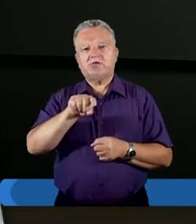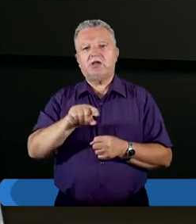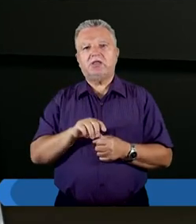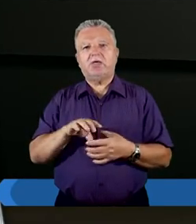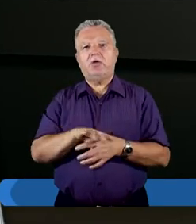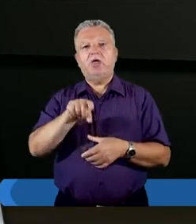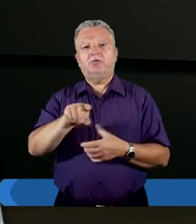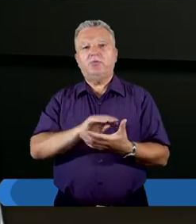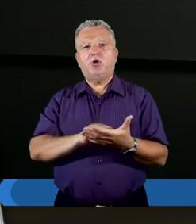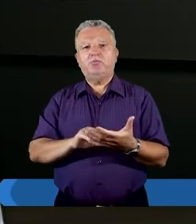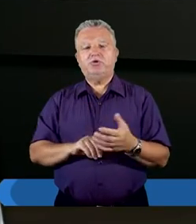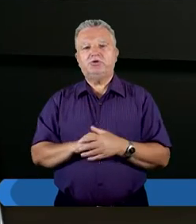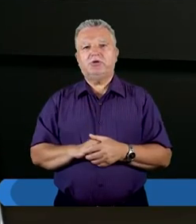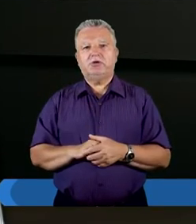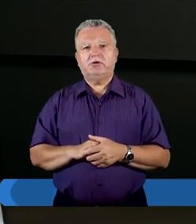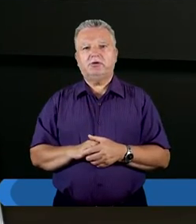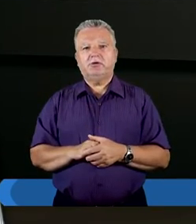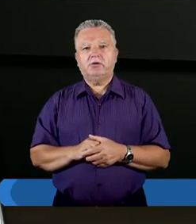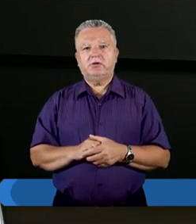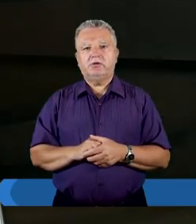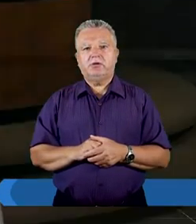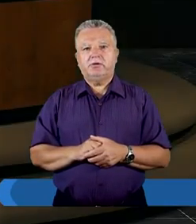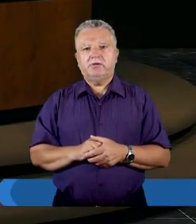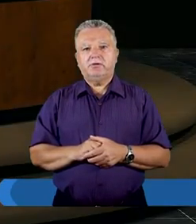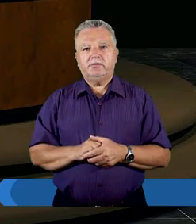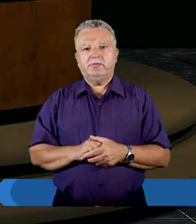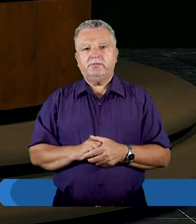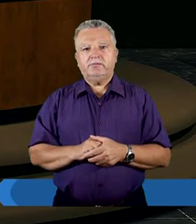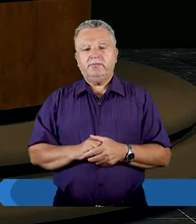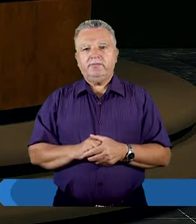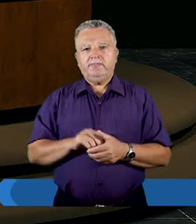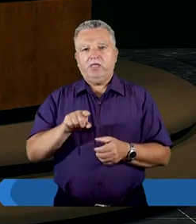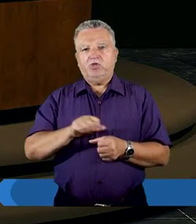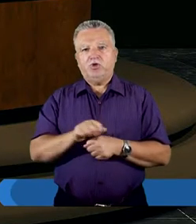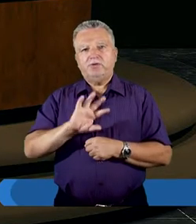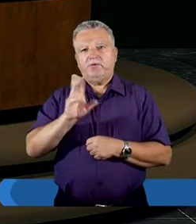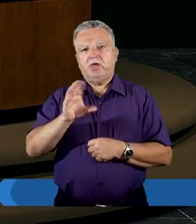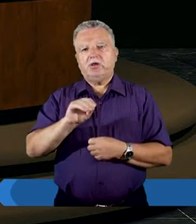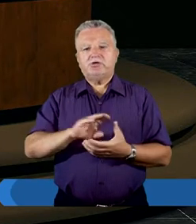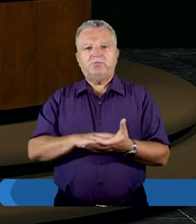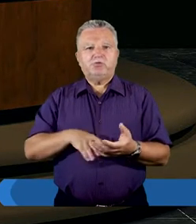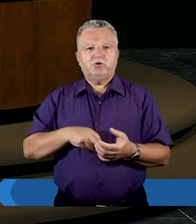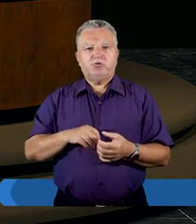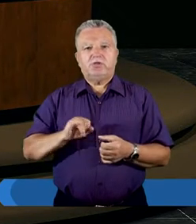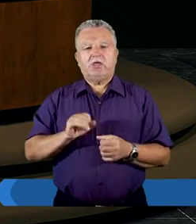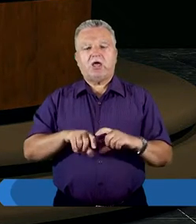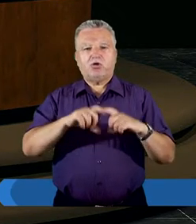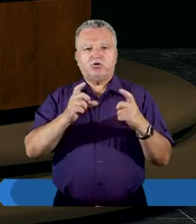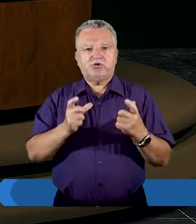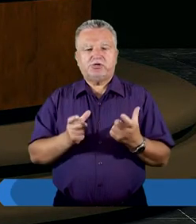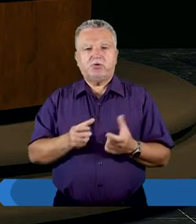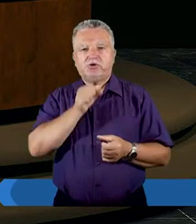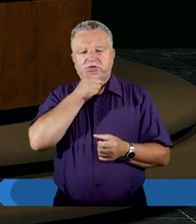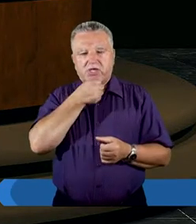opisie przyszłej rzeczywistości? No to jest takie piękne, że Biblia to całość. I